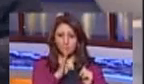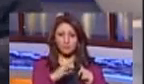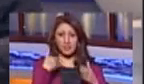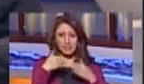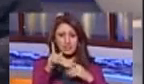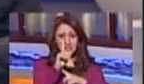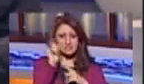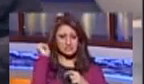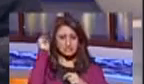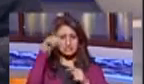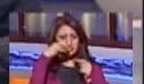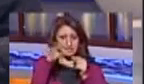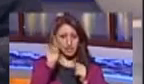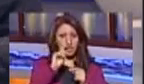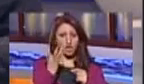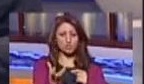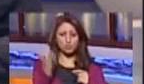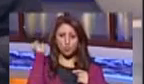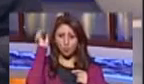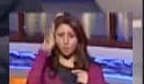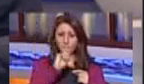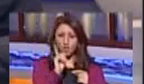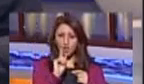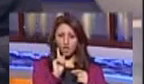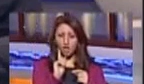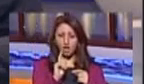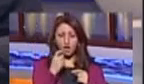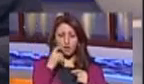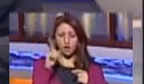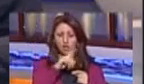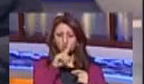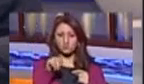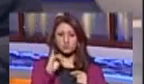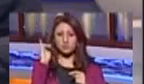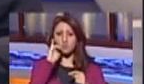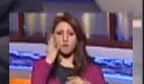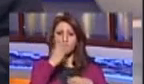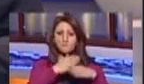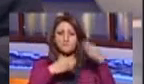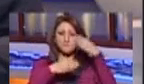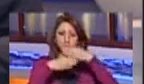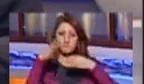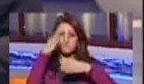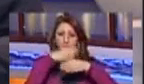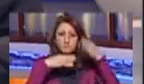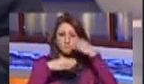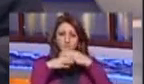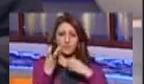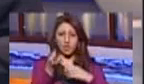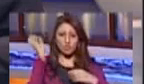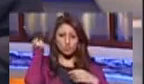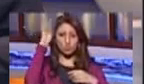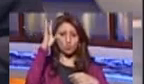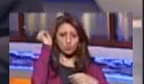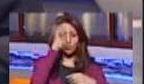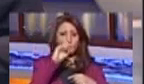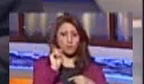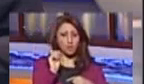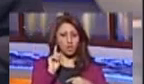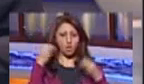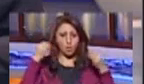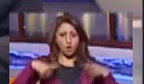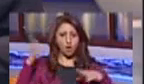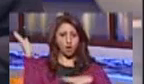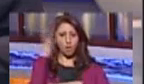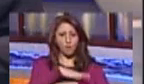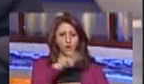للمولوتوف ورا الحجارة. عايزين الحجارة اللي تبني، مش الحجارة اللي تخرب وتدمر.